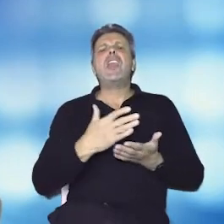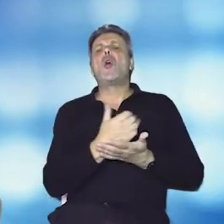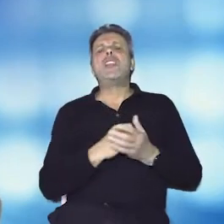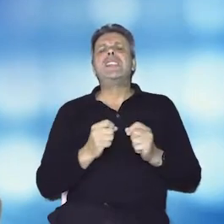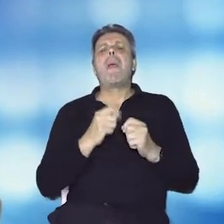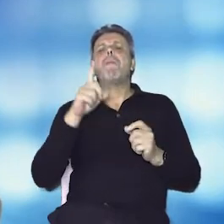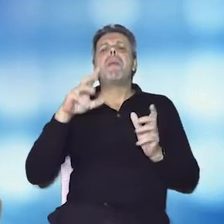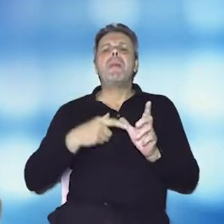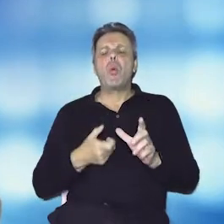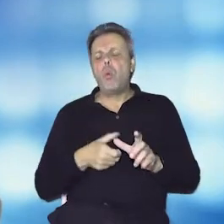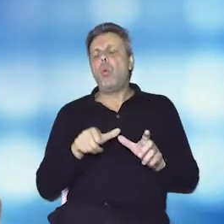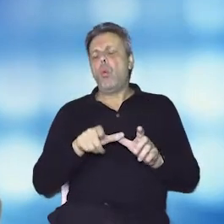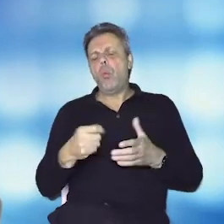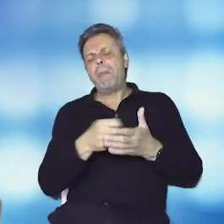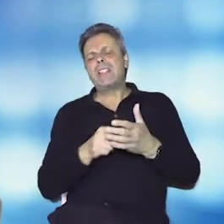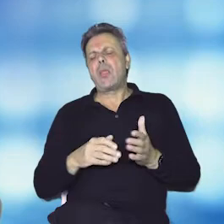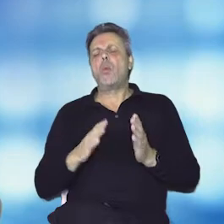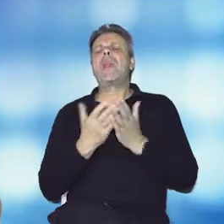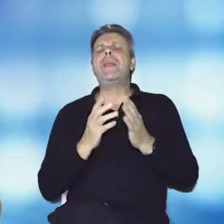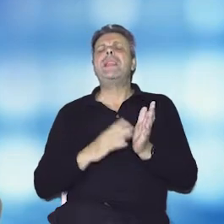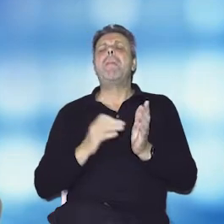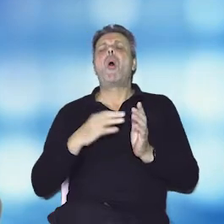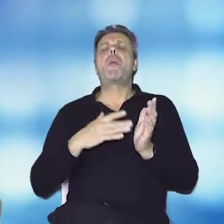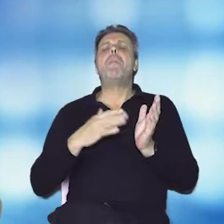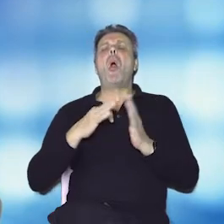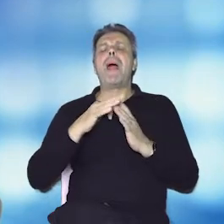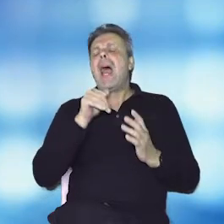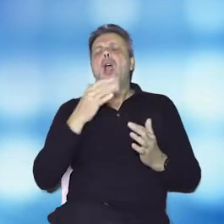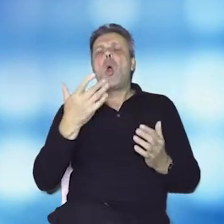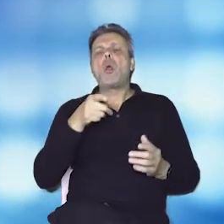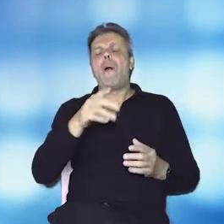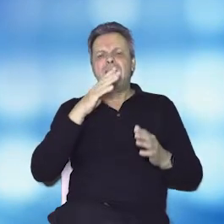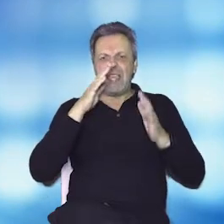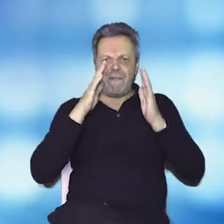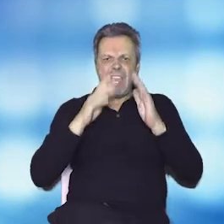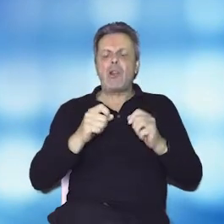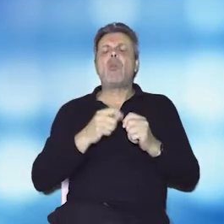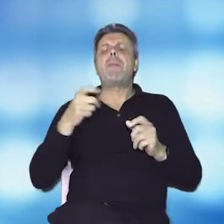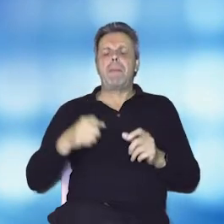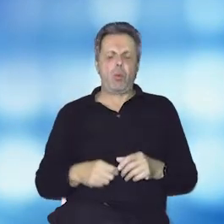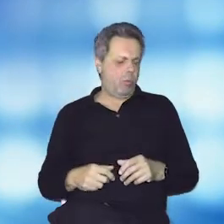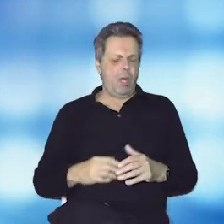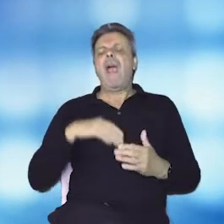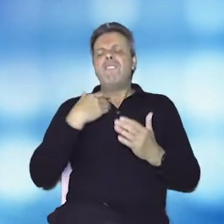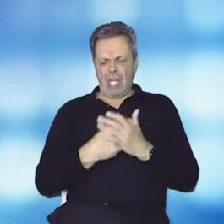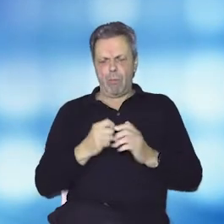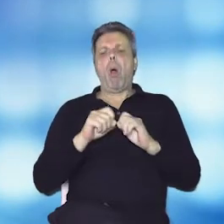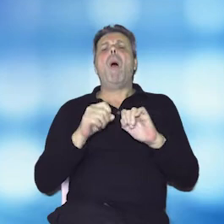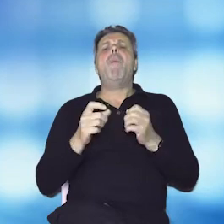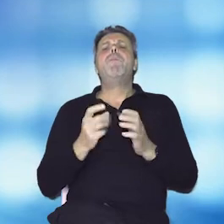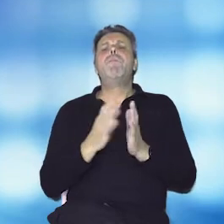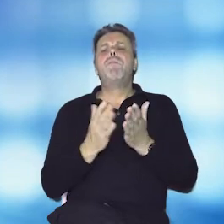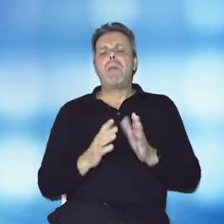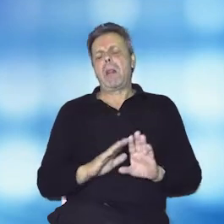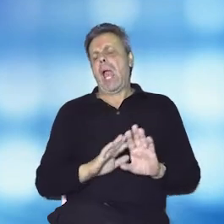korištena u toj knjizi Mormona i koliko Bibliji vjerujete? Mi vjerujemo Bibliji. Zapravo jedan